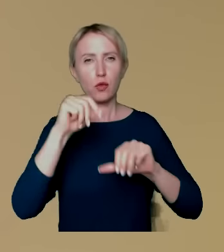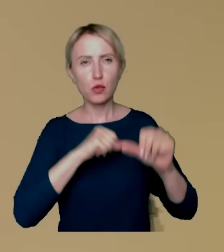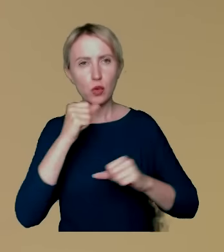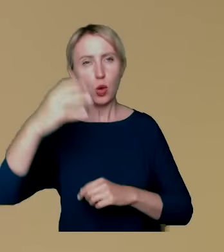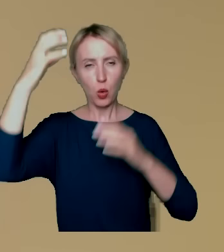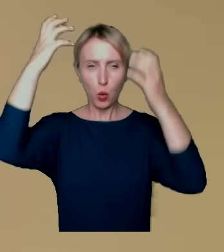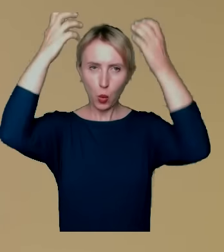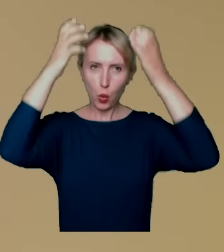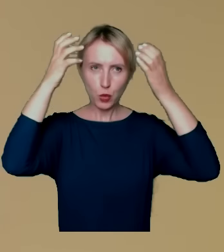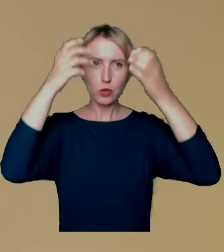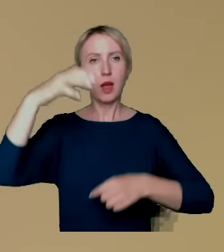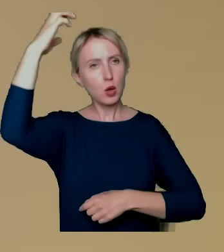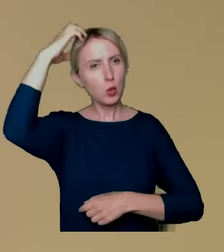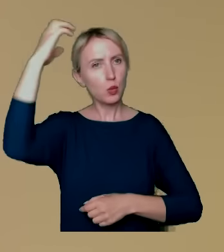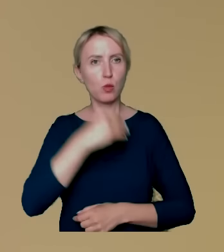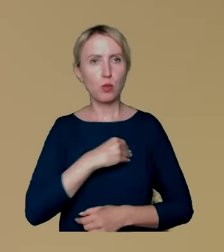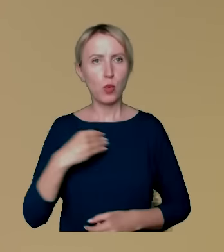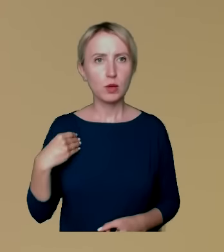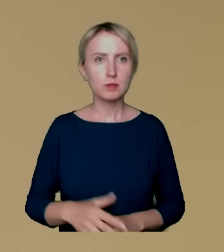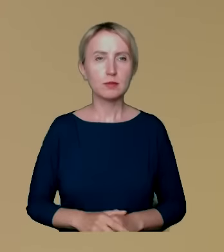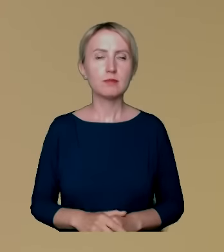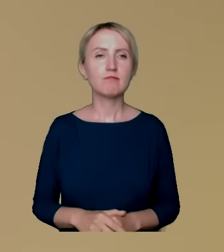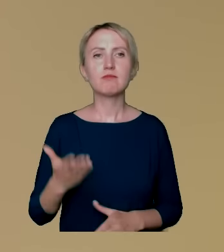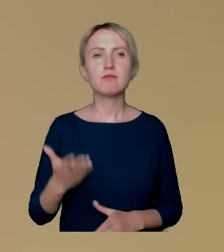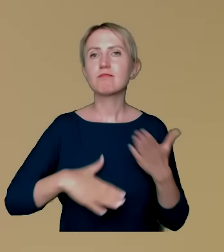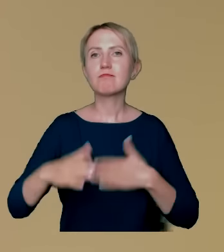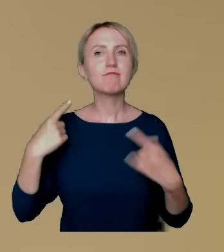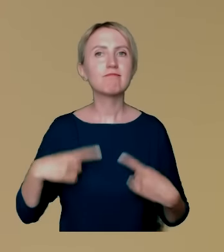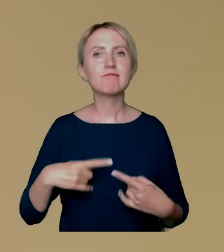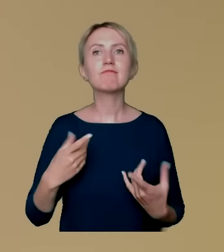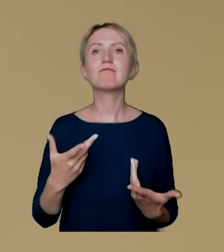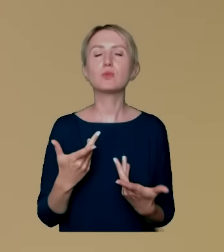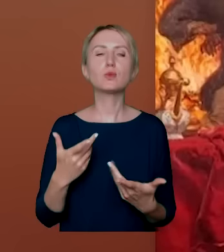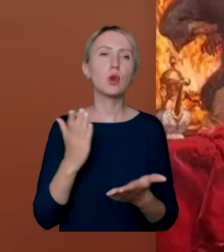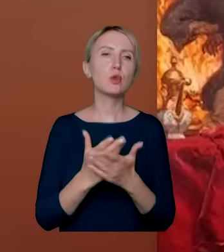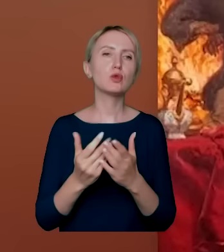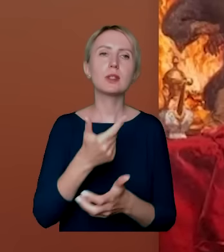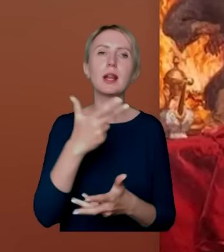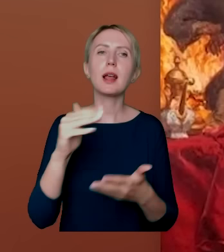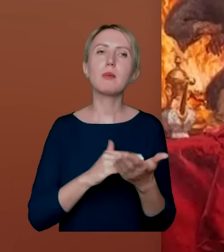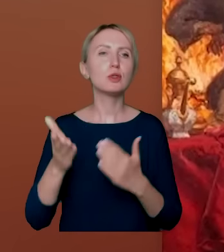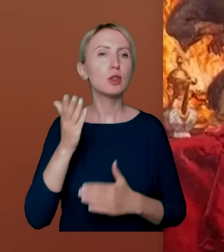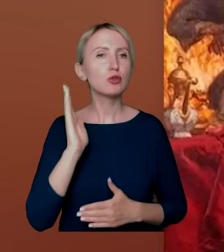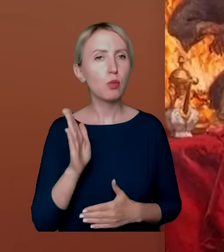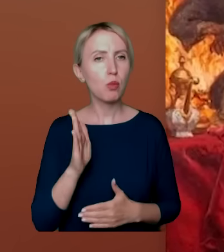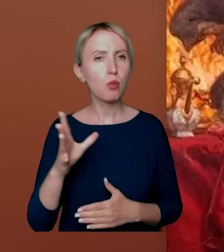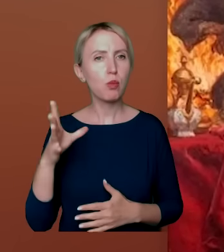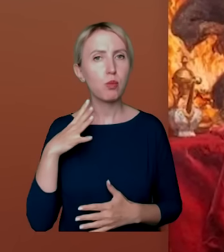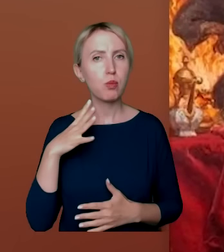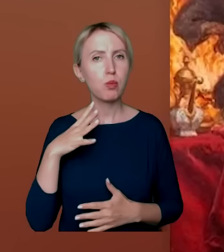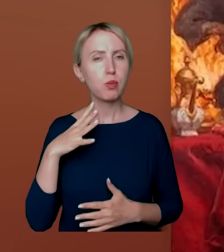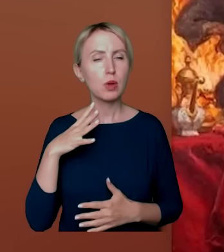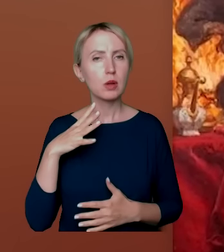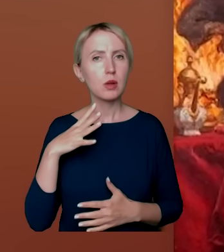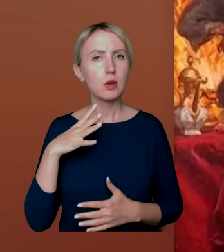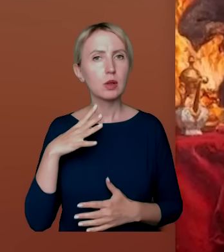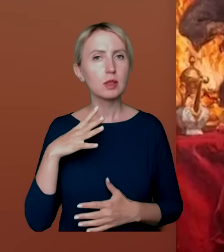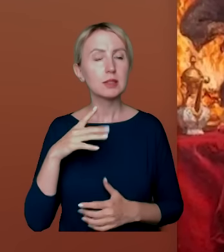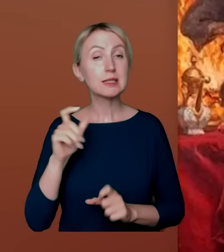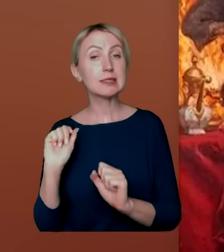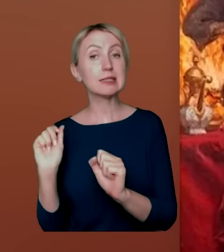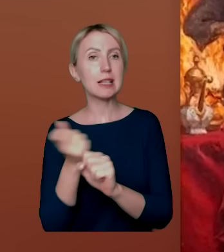króla Polski. Nie cieszył się długo koroną, jako że już w kilka miesięcy później padł ofiarą skrytobójczego zamachu